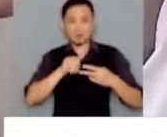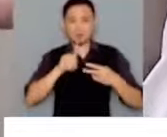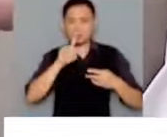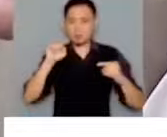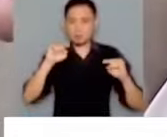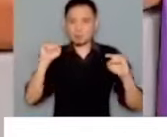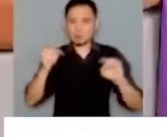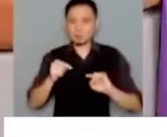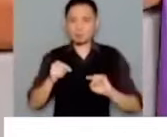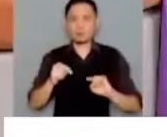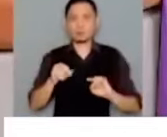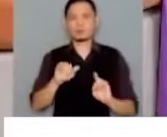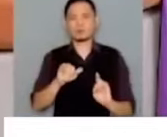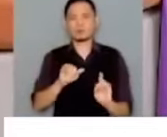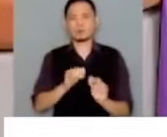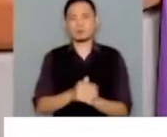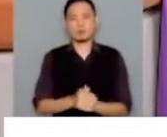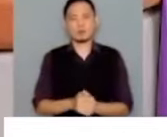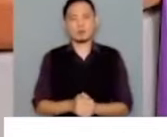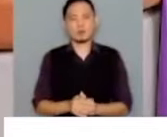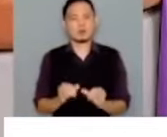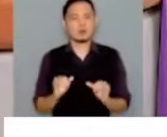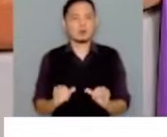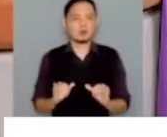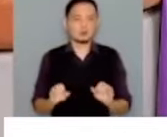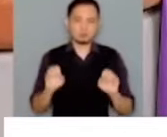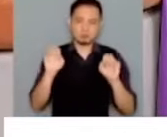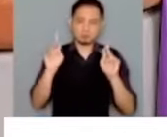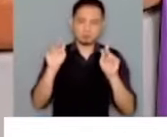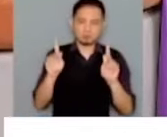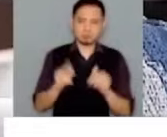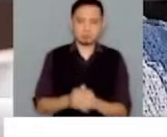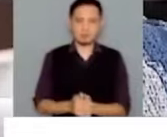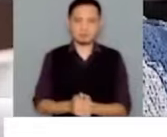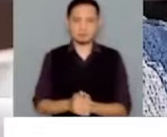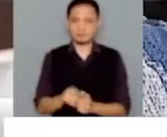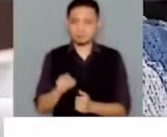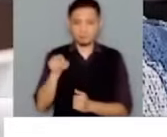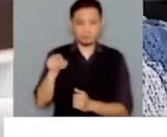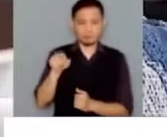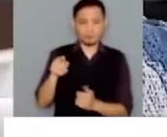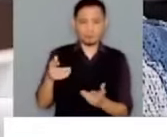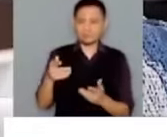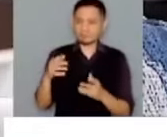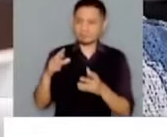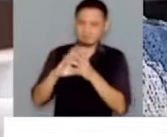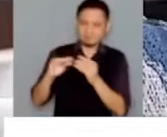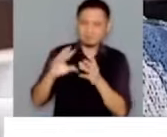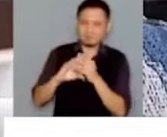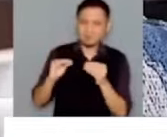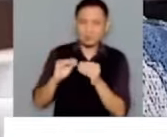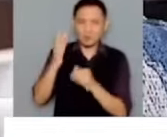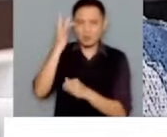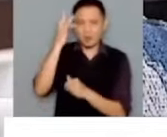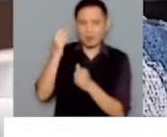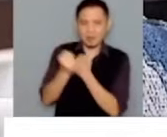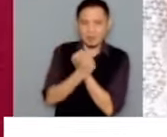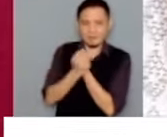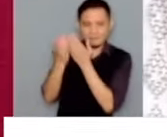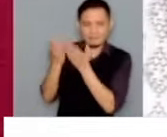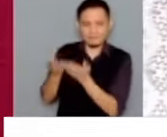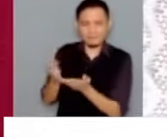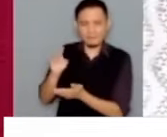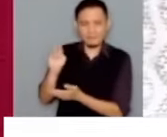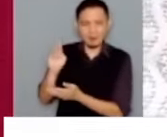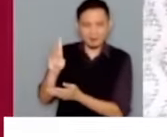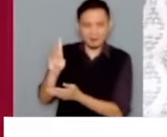na may same condition? Okay. Jelay, anong quality ni Mark naman ang talagang minahal mo? Bukod sa pogi siya.